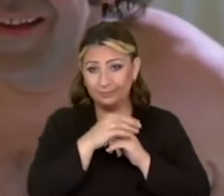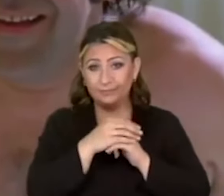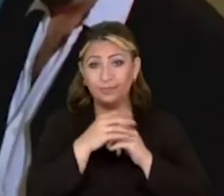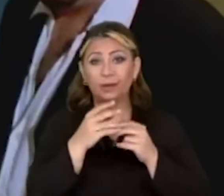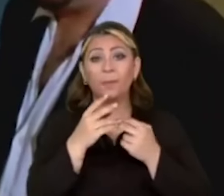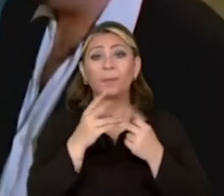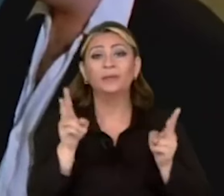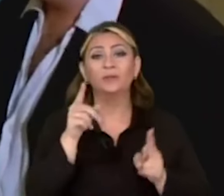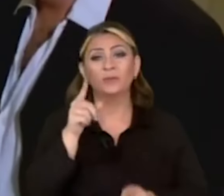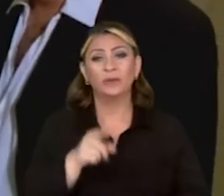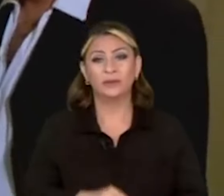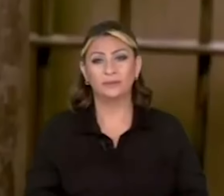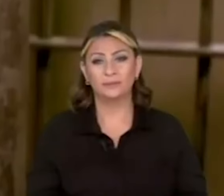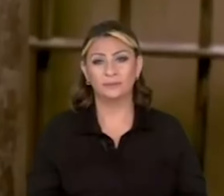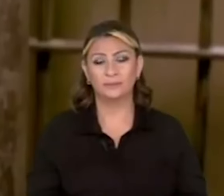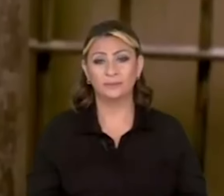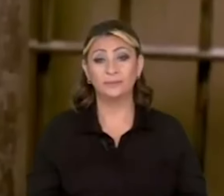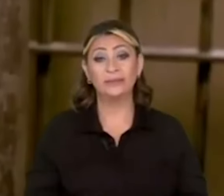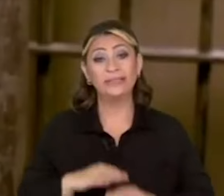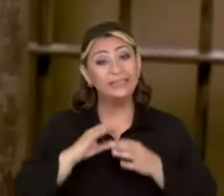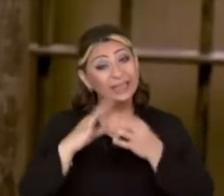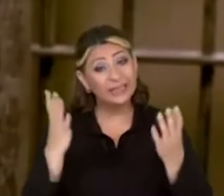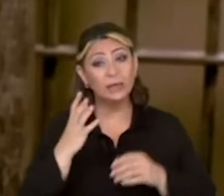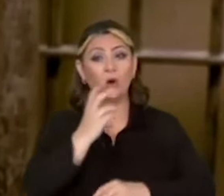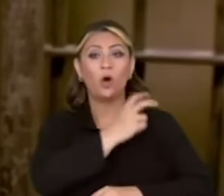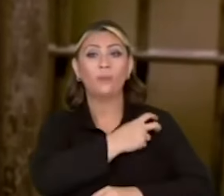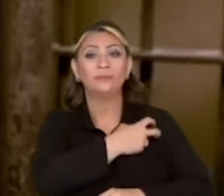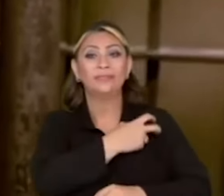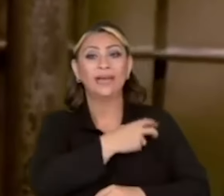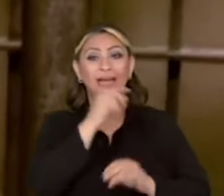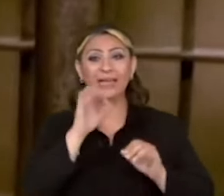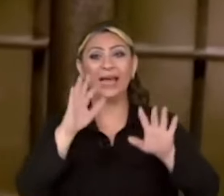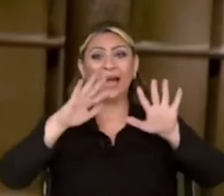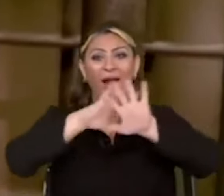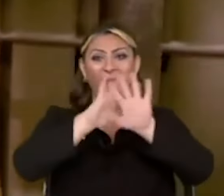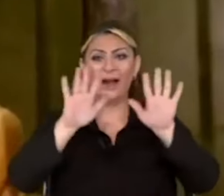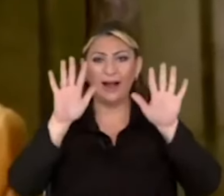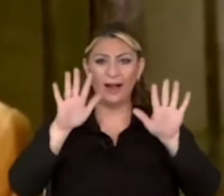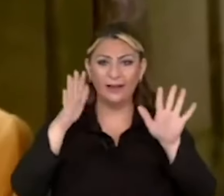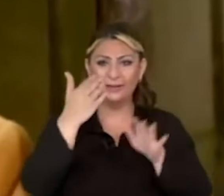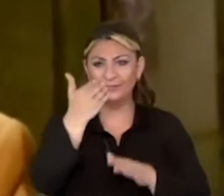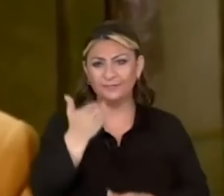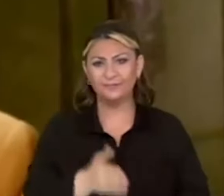Bağışla onları. Ne hikmetse komiser Shakespeare'de yine parmaklıklar arkasındaydın.